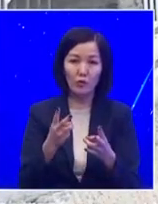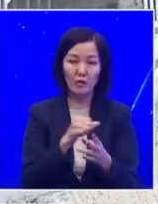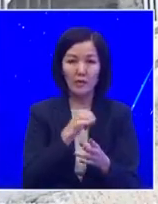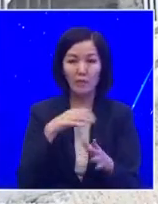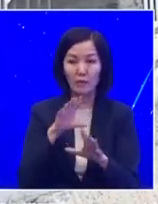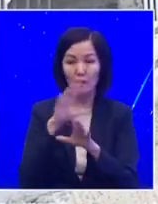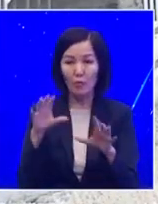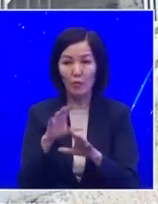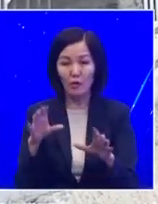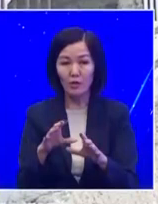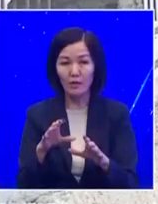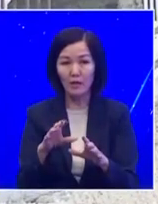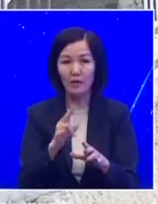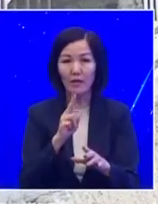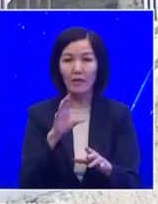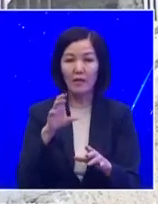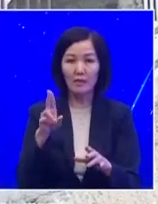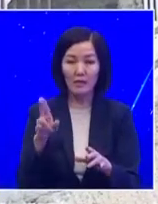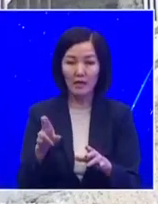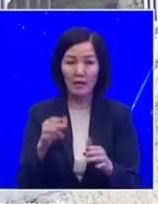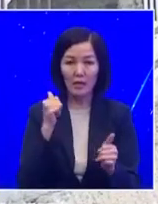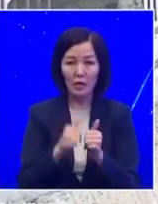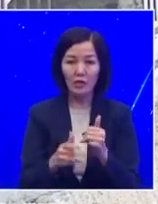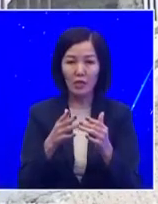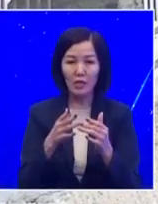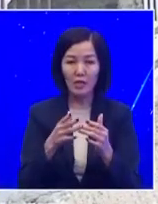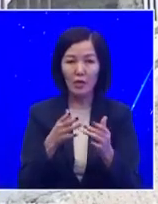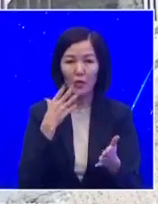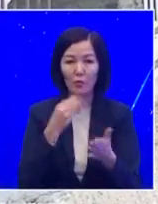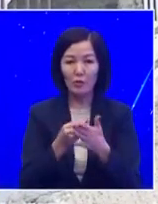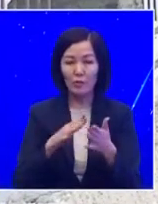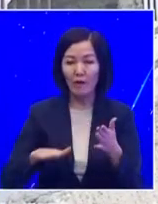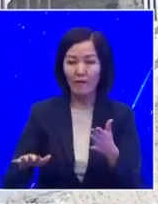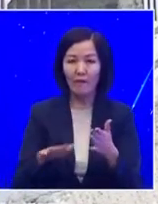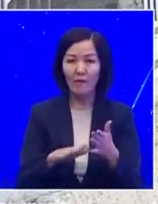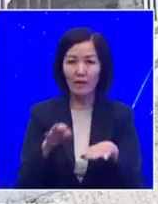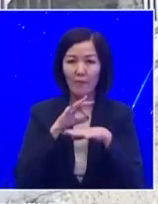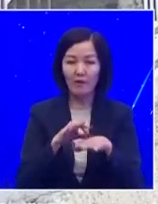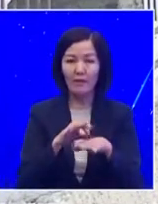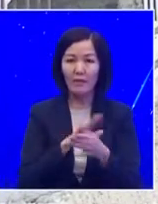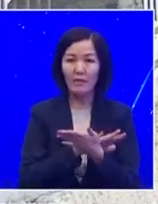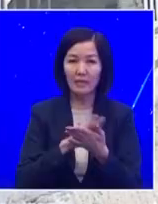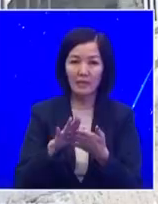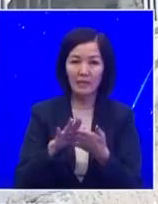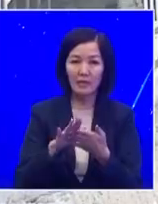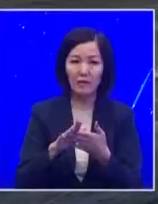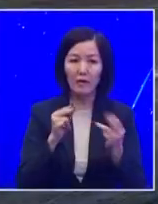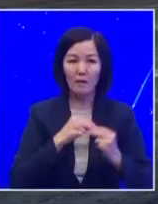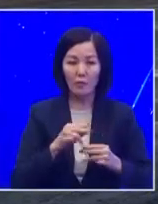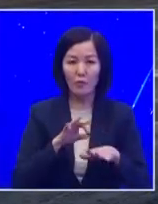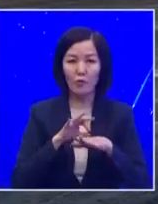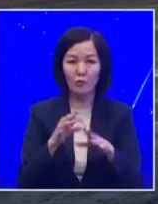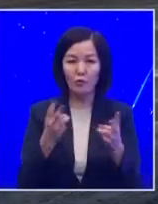То же самое относится и к КСК. Каждое КСК должно у себя во дворе проводить снегоочистительные вот такие работы.